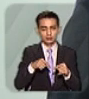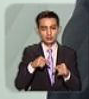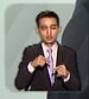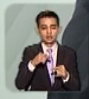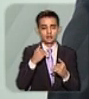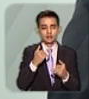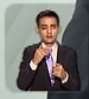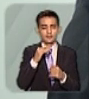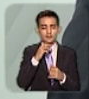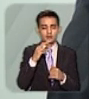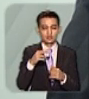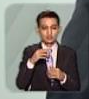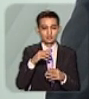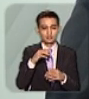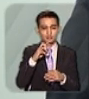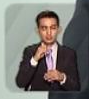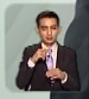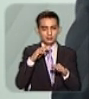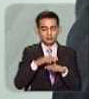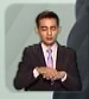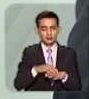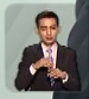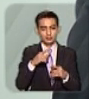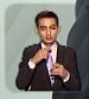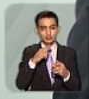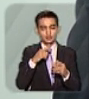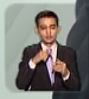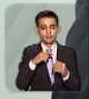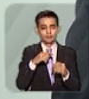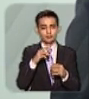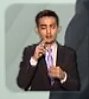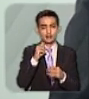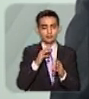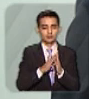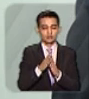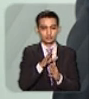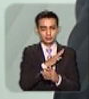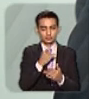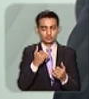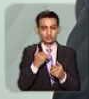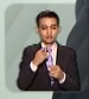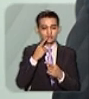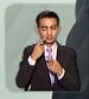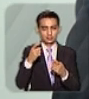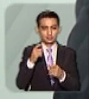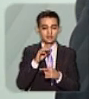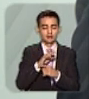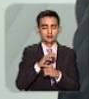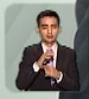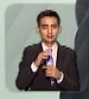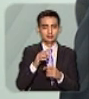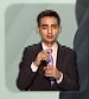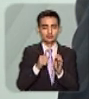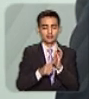Региональный стабфонд на базе СПК «Сарарка» реализовывали капусту через социальные павильоны по цене 60 тенге